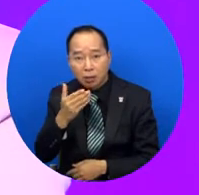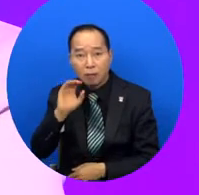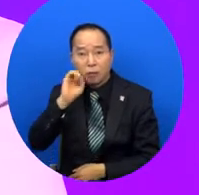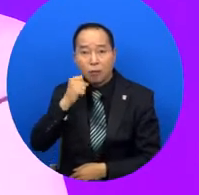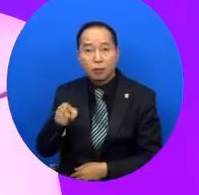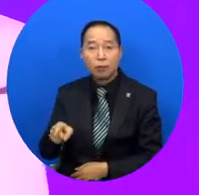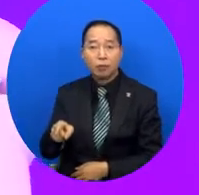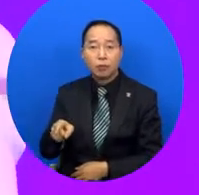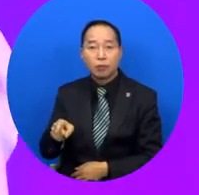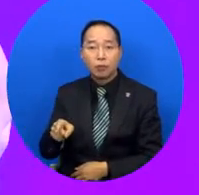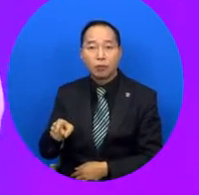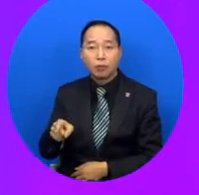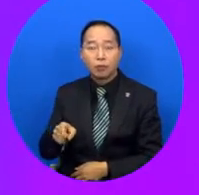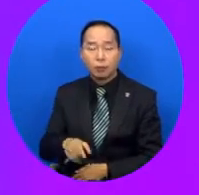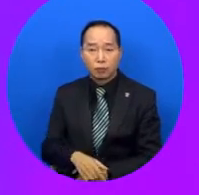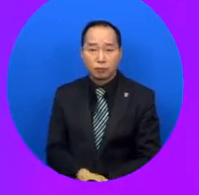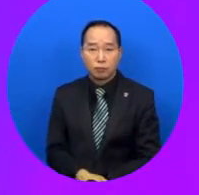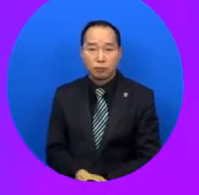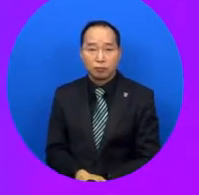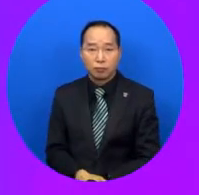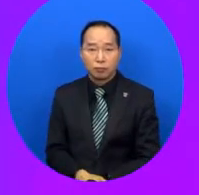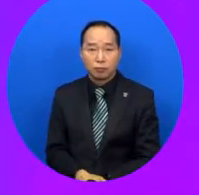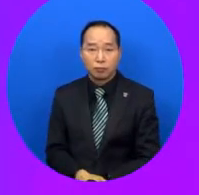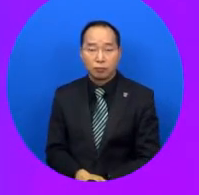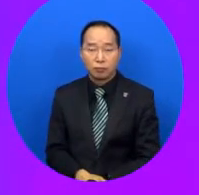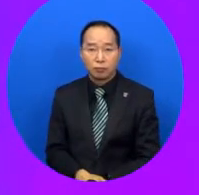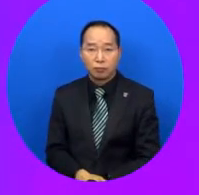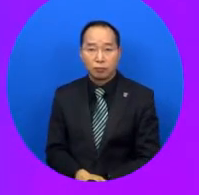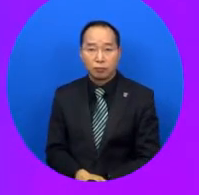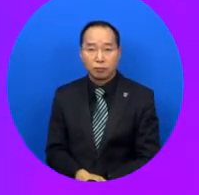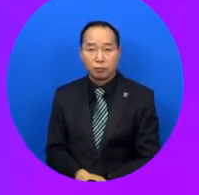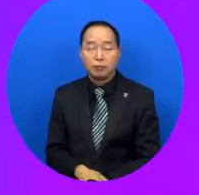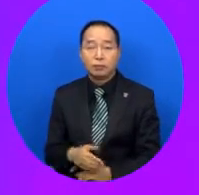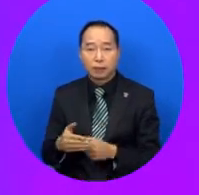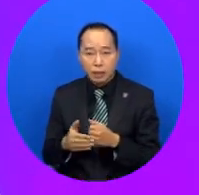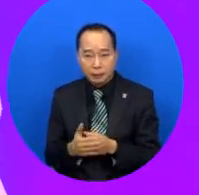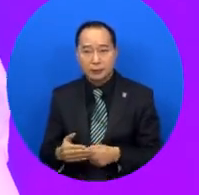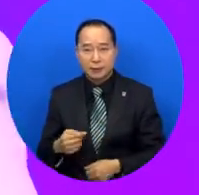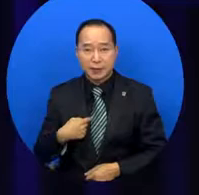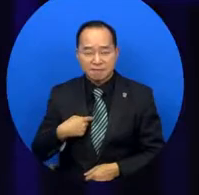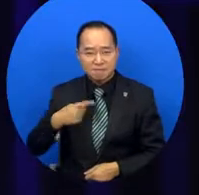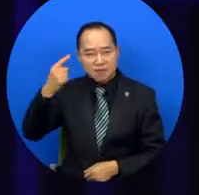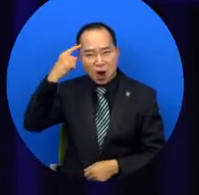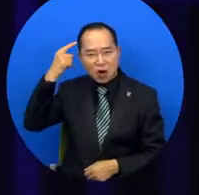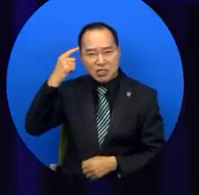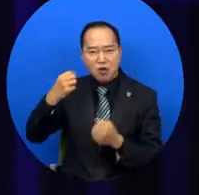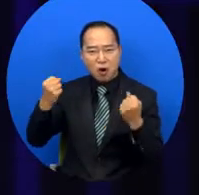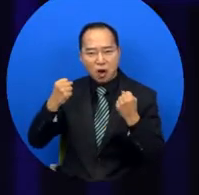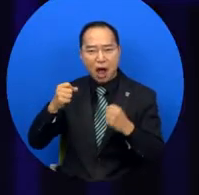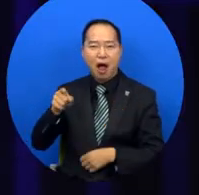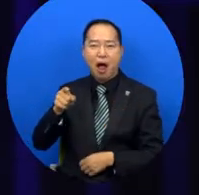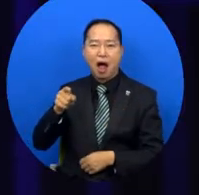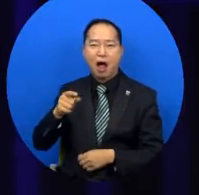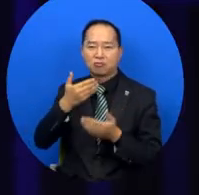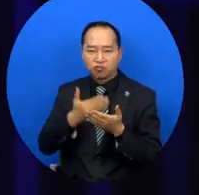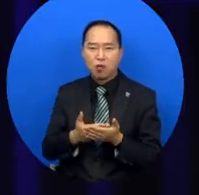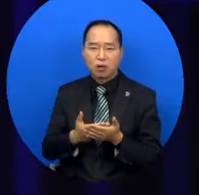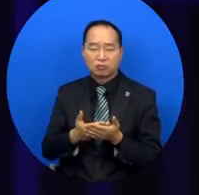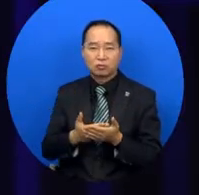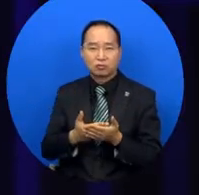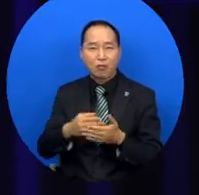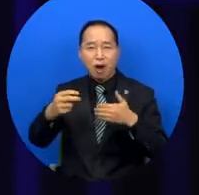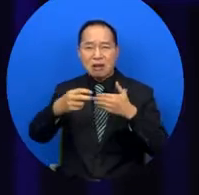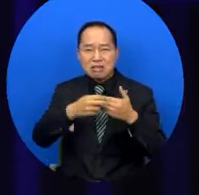행복하고 만족스럽고 가치 있고 의미 있는 보람 있는 삶을 살기가 굉장히 힘들어져요. 그래서 나는 정신